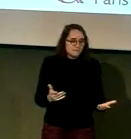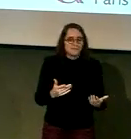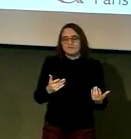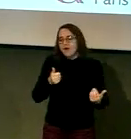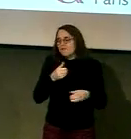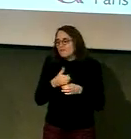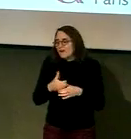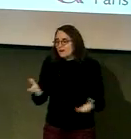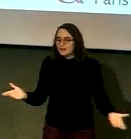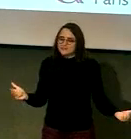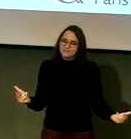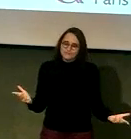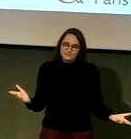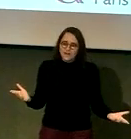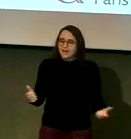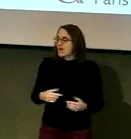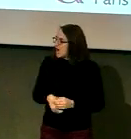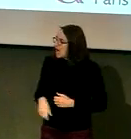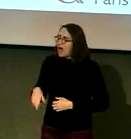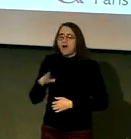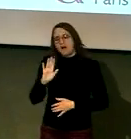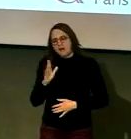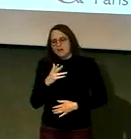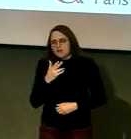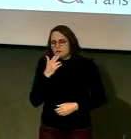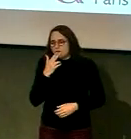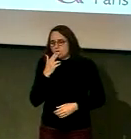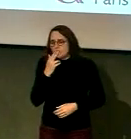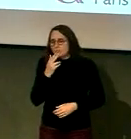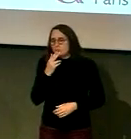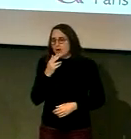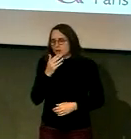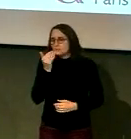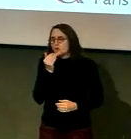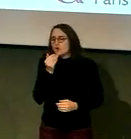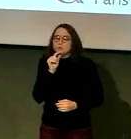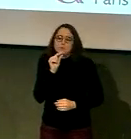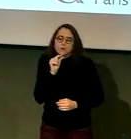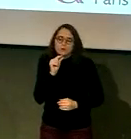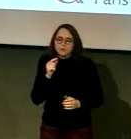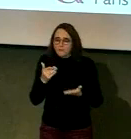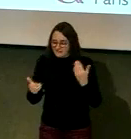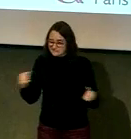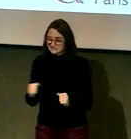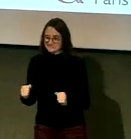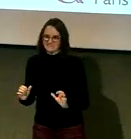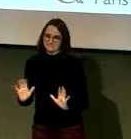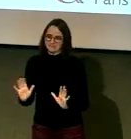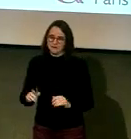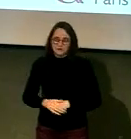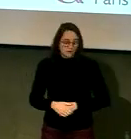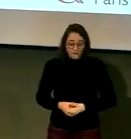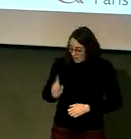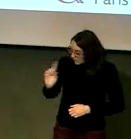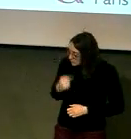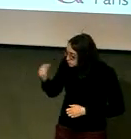tout c'est mieux de fumer c'est mieux de fumer que d'être stressé. Toutes les femmes de la famille ont bu